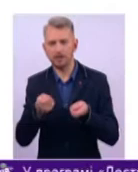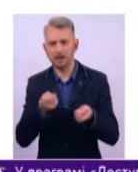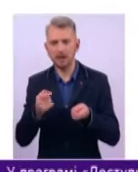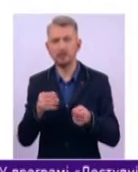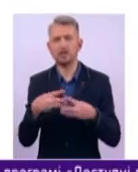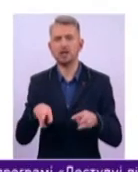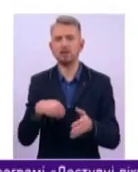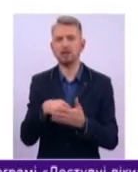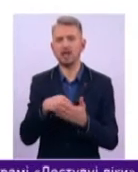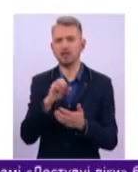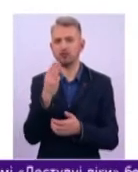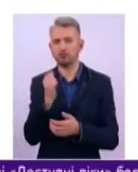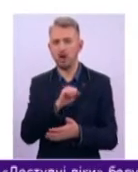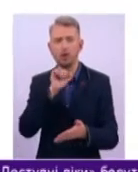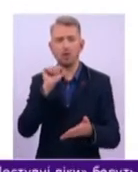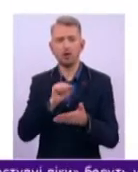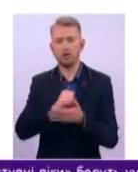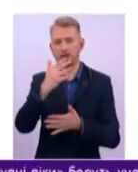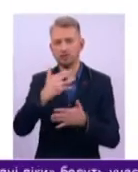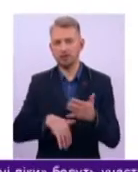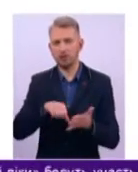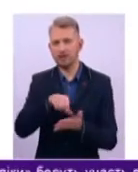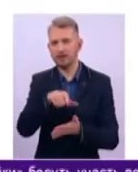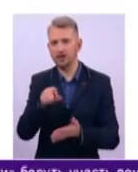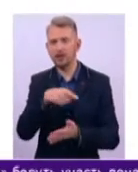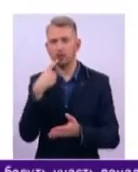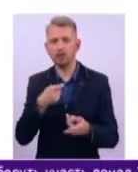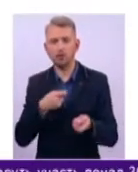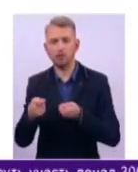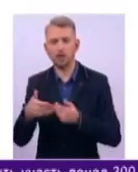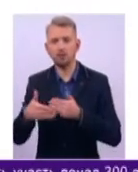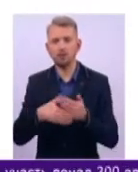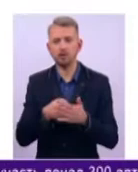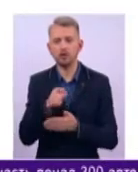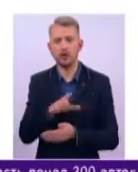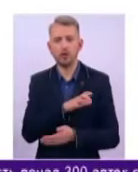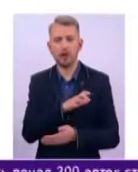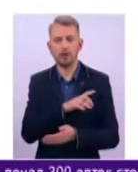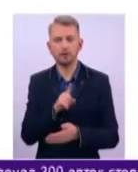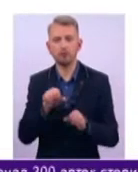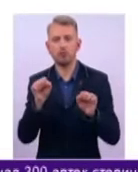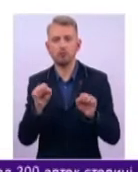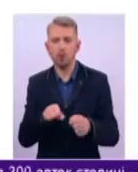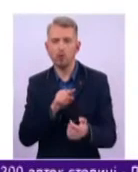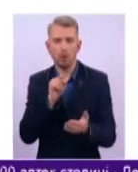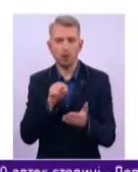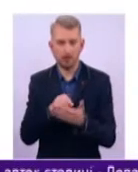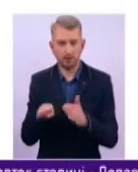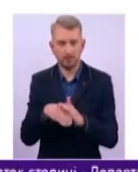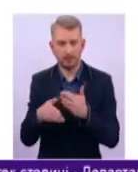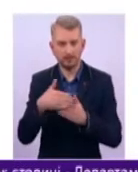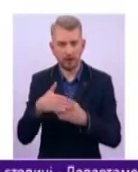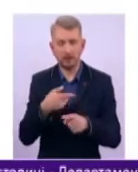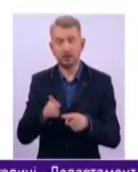Міністерства фінансів США, опубліковано список представників російської влади та наближених до неї олігархів, що можуть потрапити під санкції.